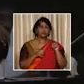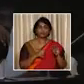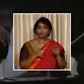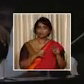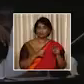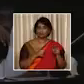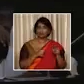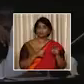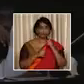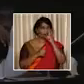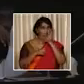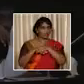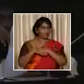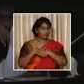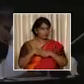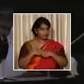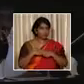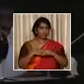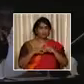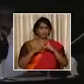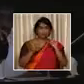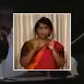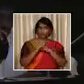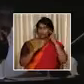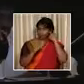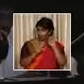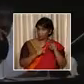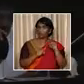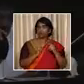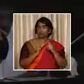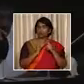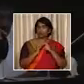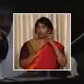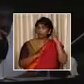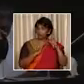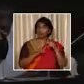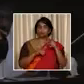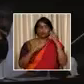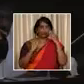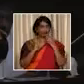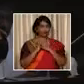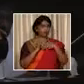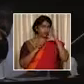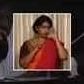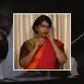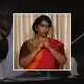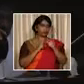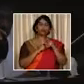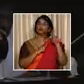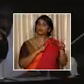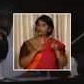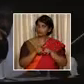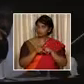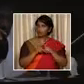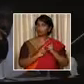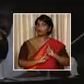நீங்கள் இதற்கான நீதியை கொண்டு வாருங்கள் என்று ஆகவே கனடாவினுடைய பிரதமர் சொன்ன கருத்தை தமிழர்கள் வாஞ்சியோடு பார்க்கிறார்கள் மிக உன்னிப்பாக